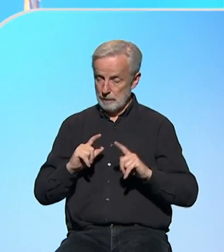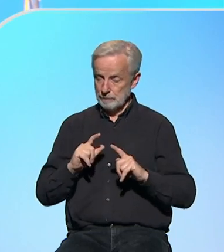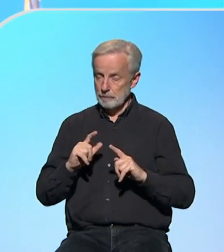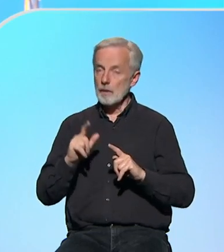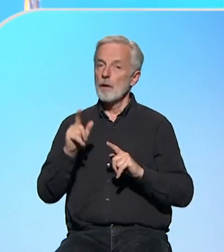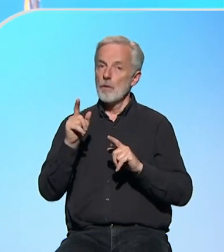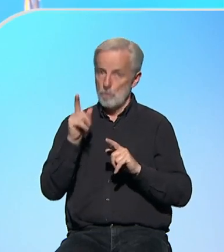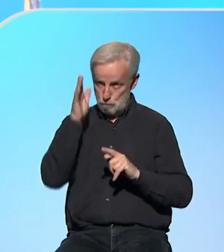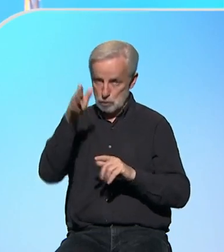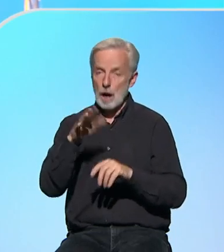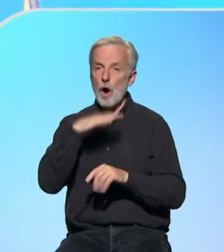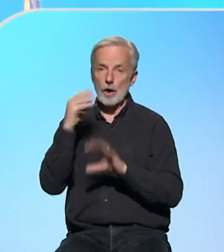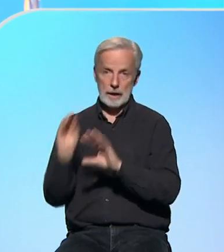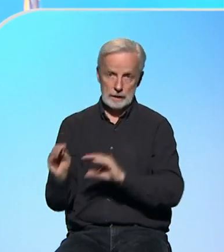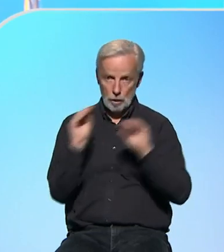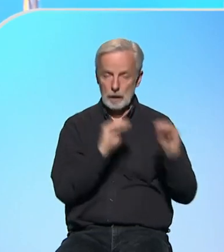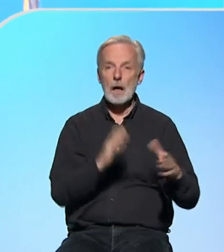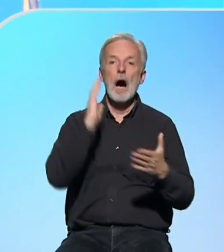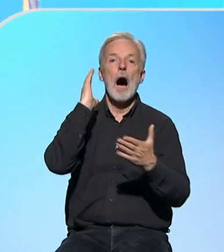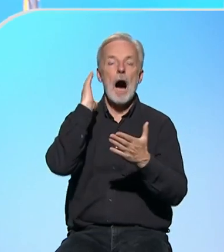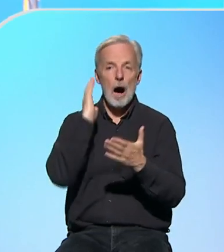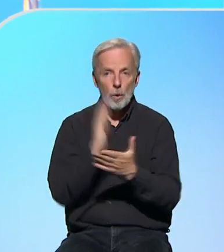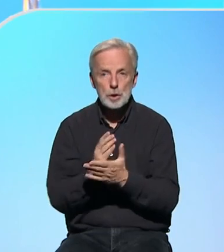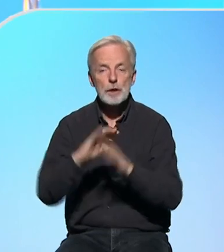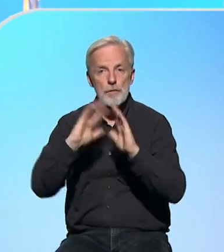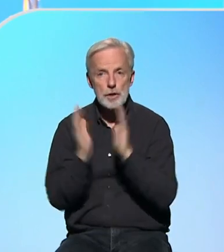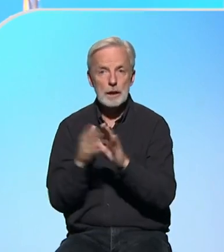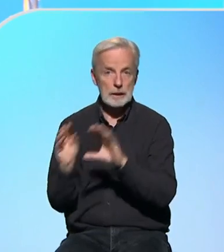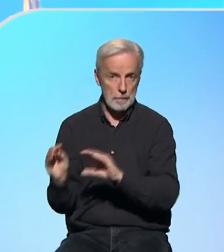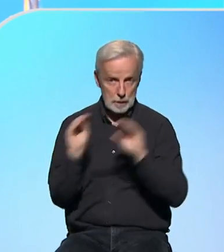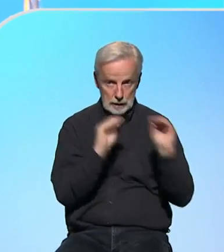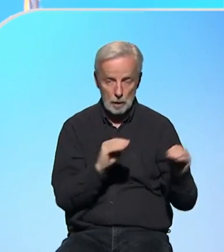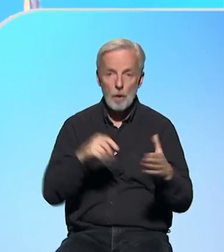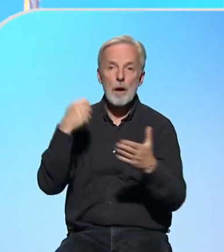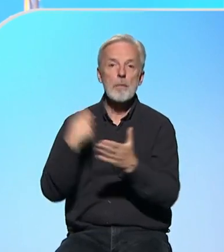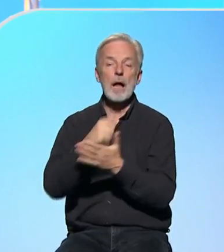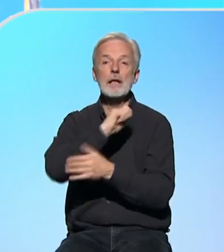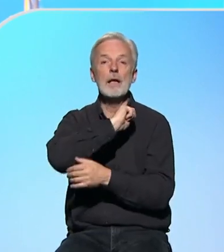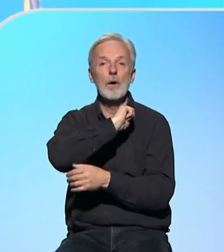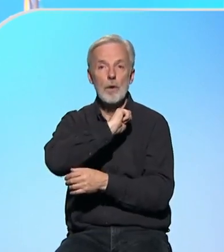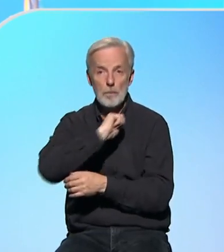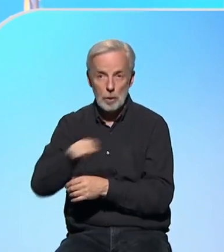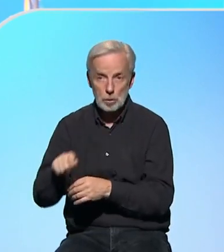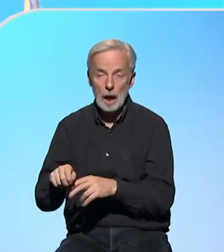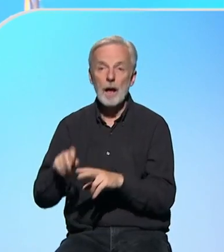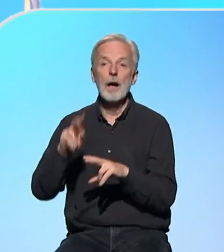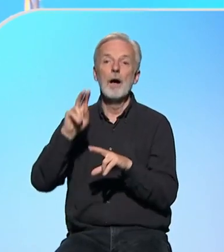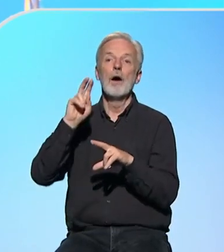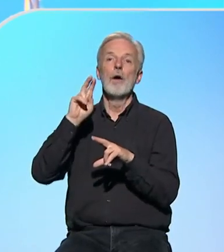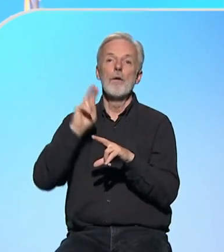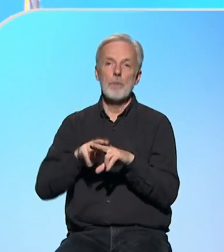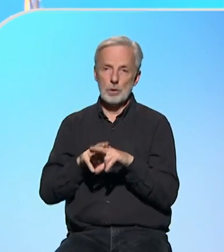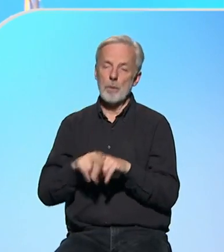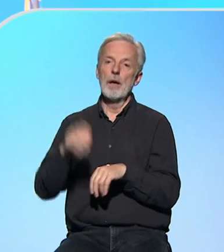momentě, kdy už všichni budou v těch nových podmínkách a už tam ta sankce bude, tak se pravděpodobně do nějaké míry tomu hypotečnímu turismu